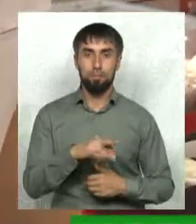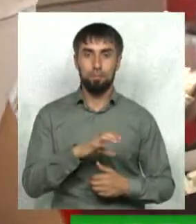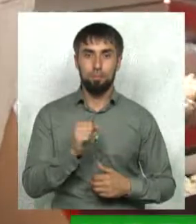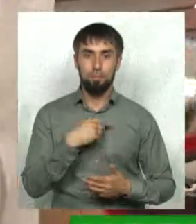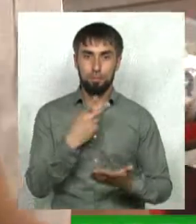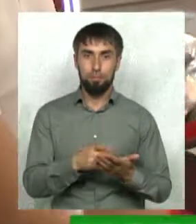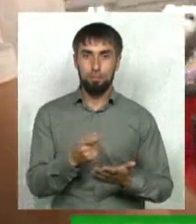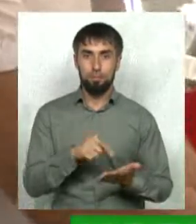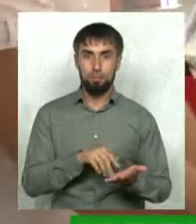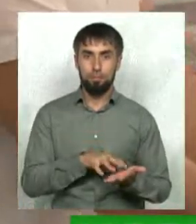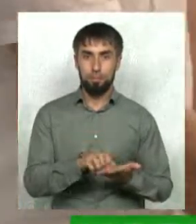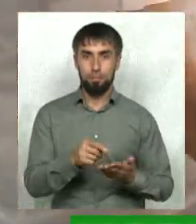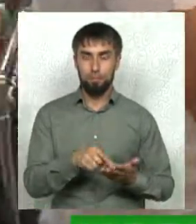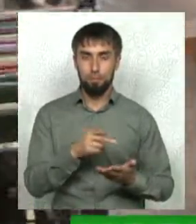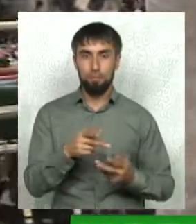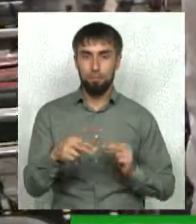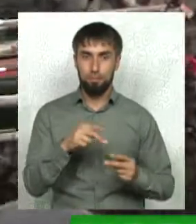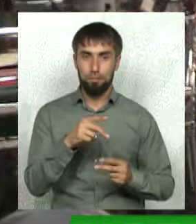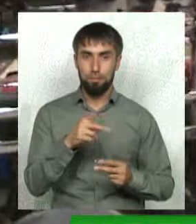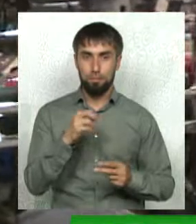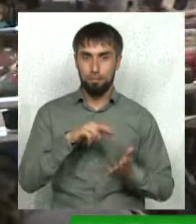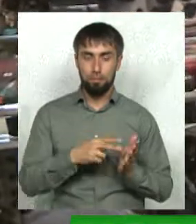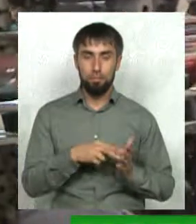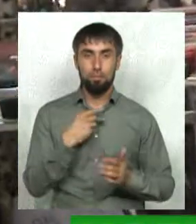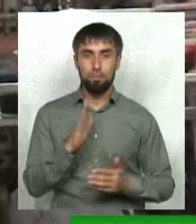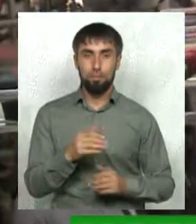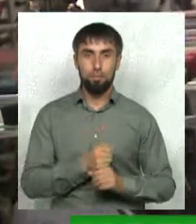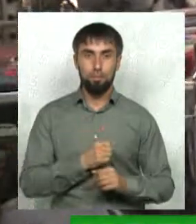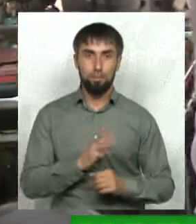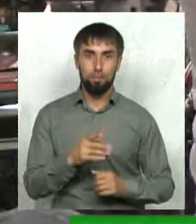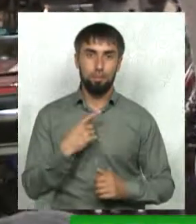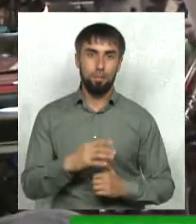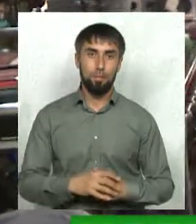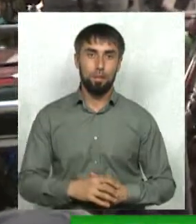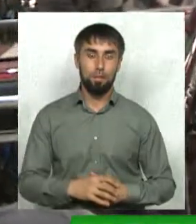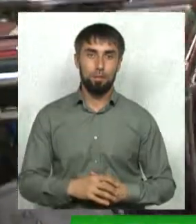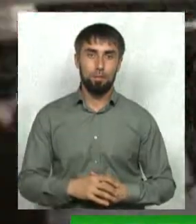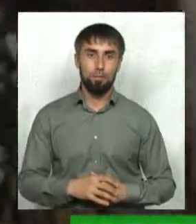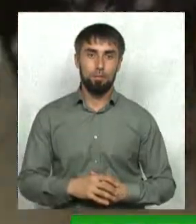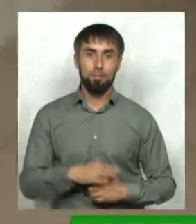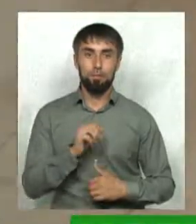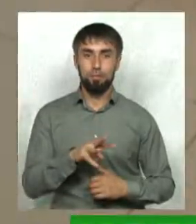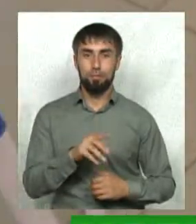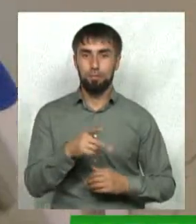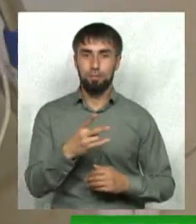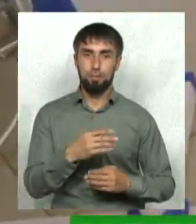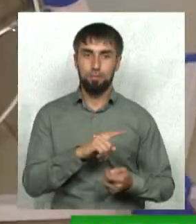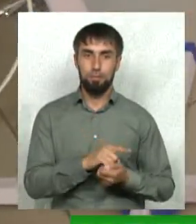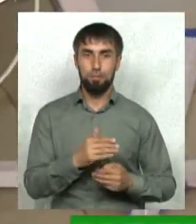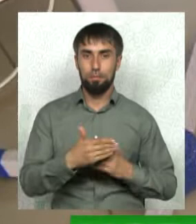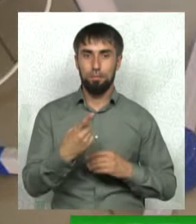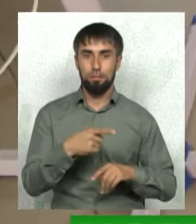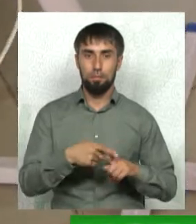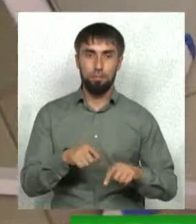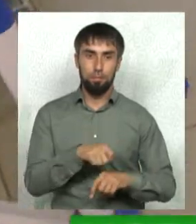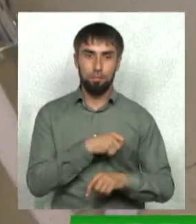чуть-чуть стерлись у вас. Обновлять планируете, собираетесь? Сделаем. Делаете? Там просто дистанция должна быть 1,5 метра, и